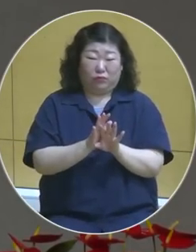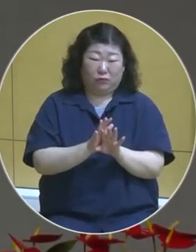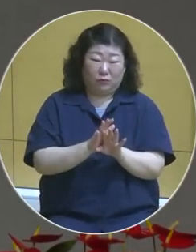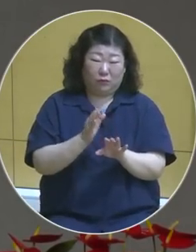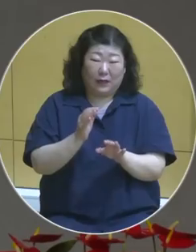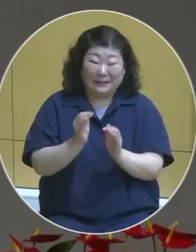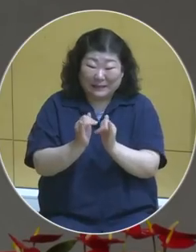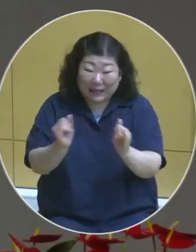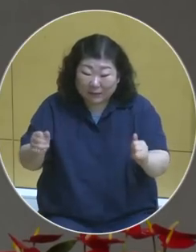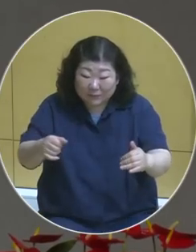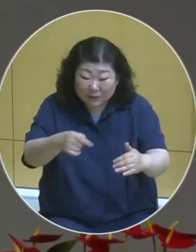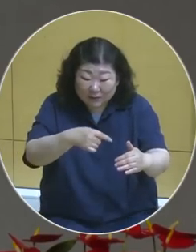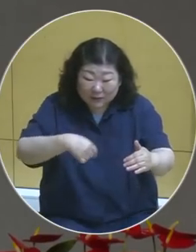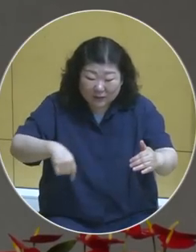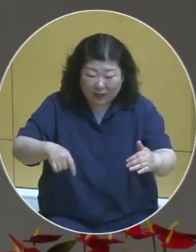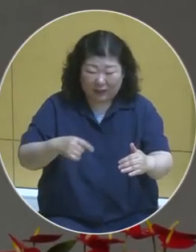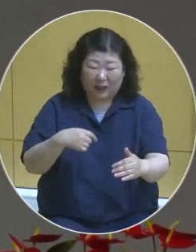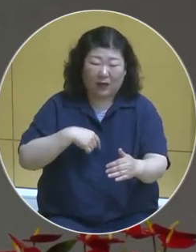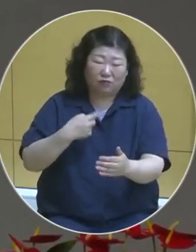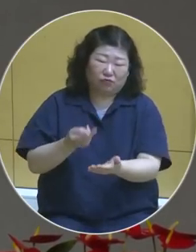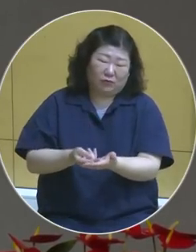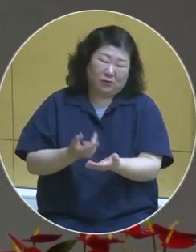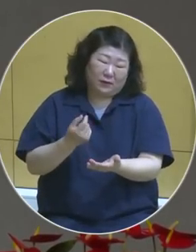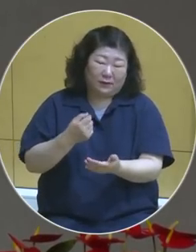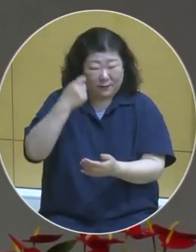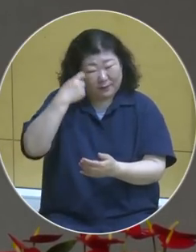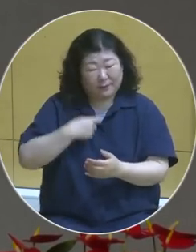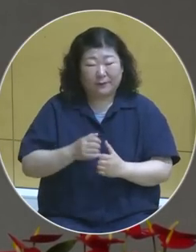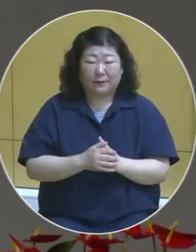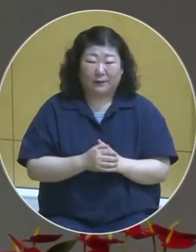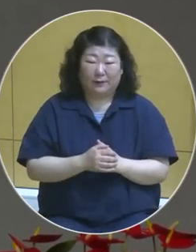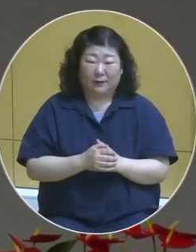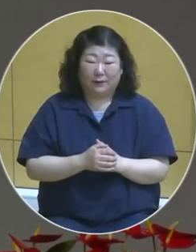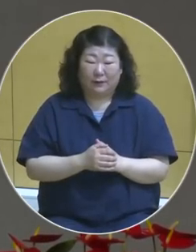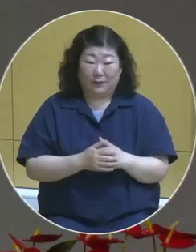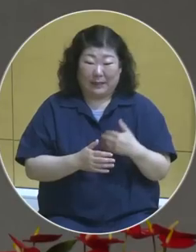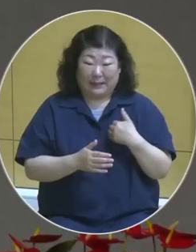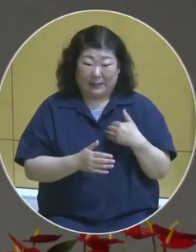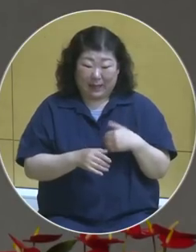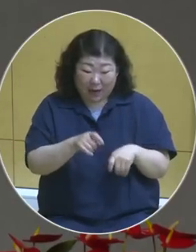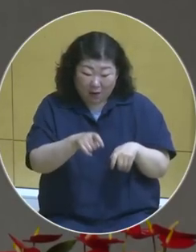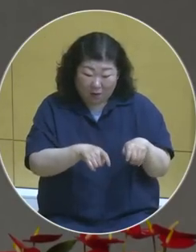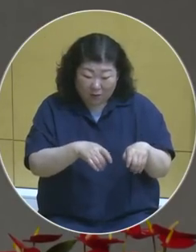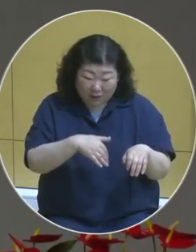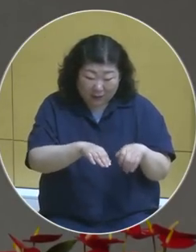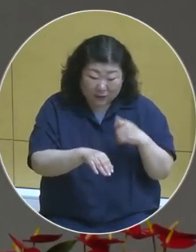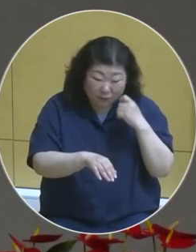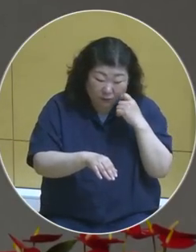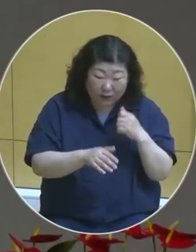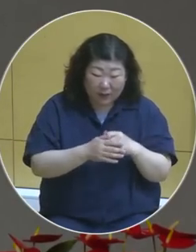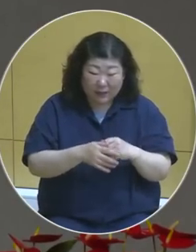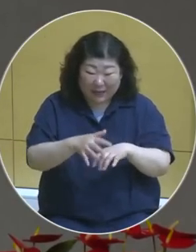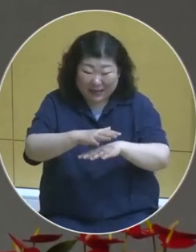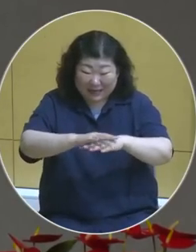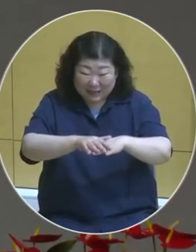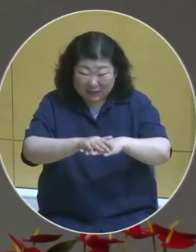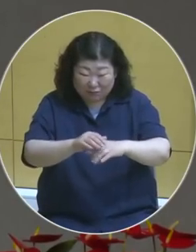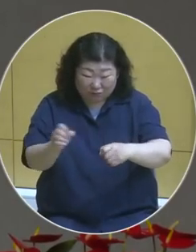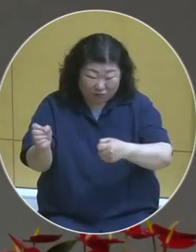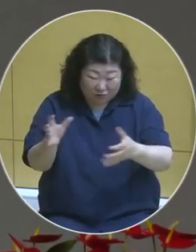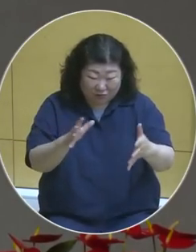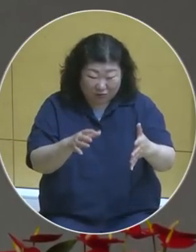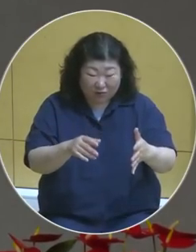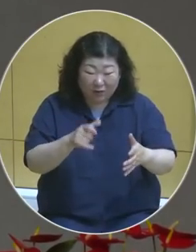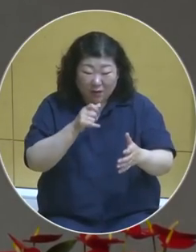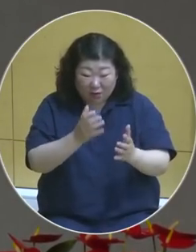속에 처해 있다. 그리고 뭡니까? 그들이 내 걸음 막으려고 그물을 준비하고 웅덩이를 팠다. 여러분 이 정도 되면